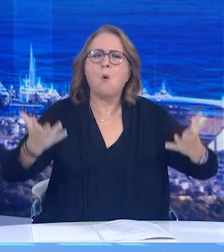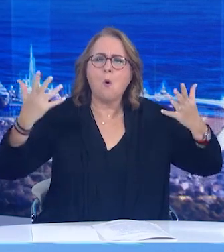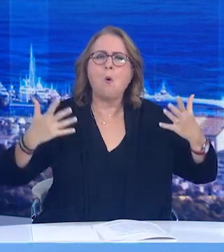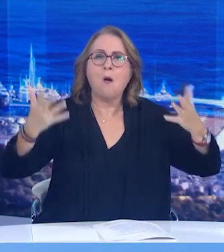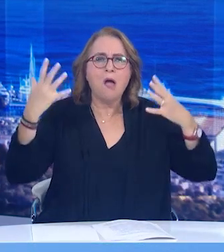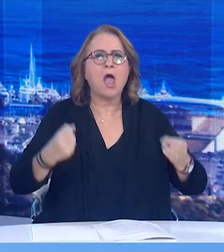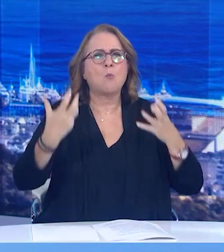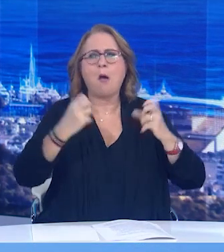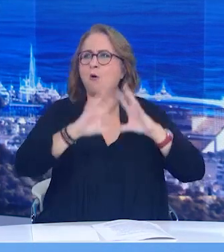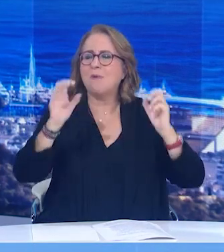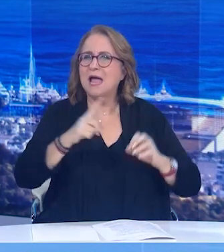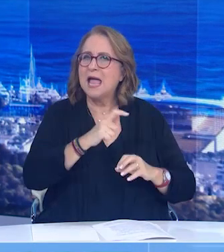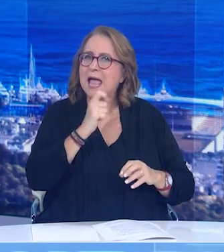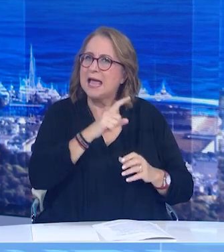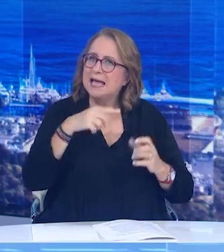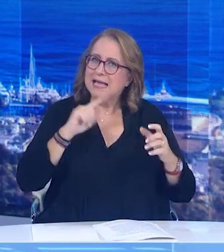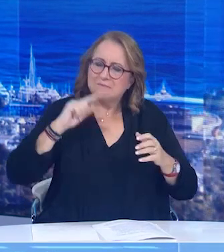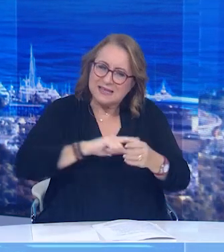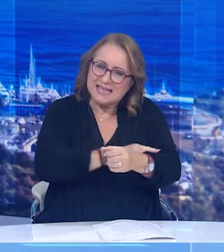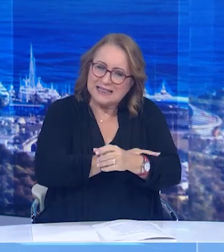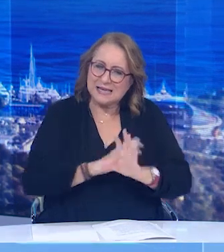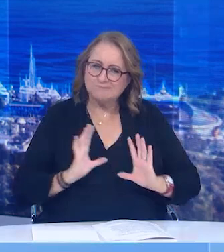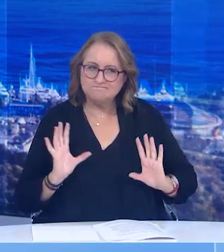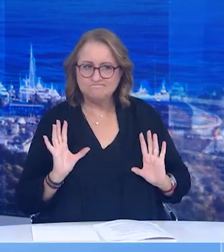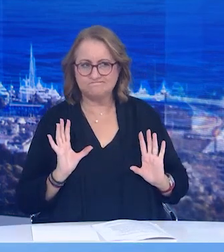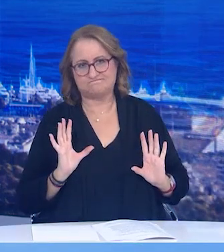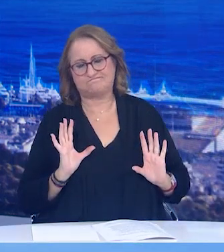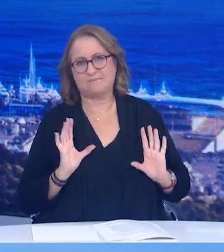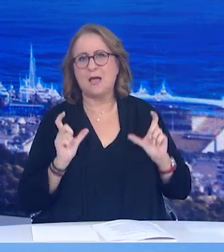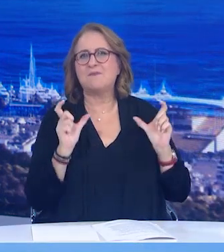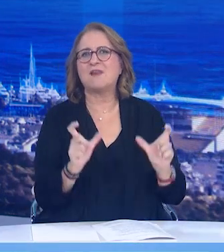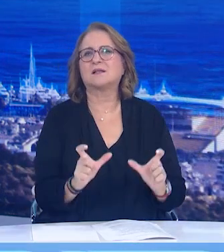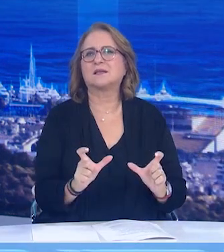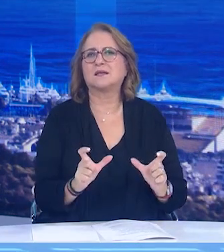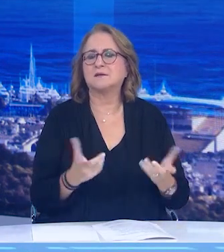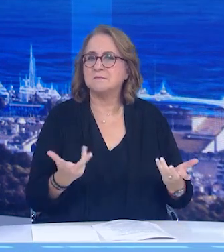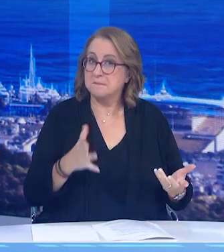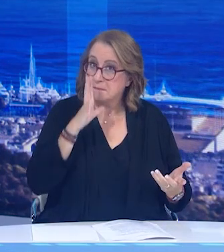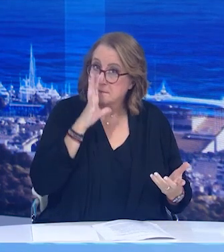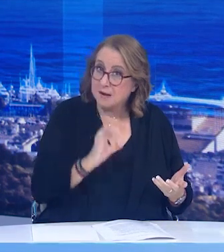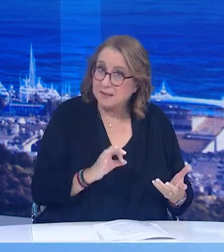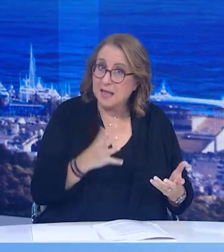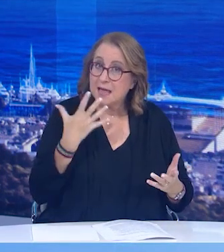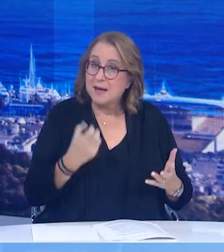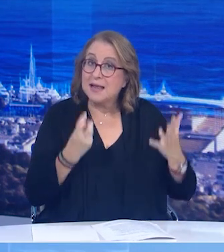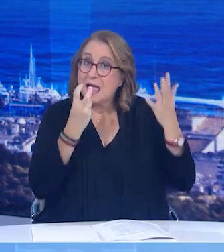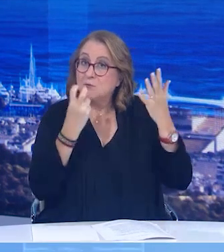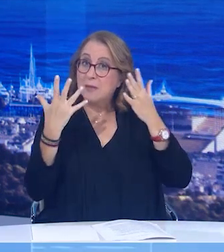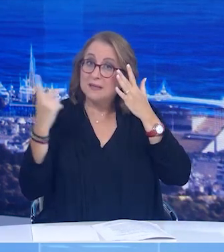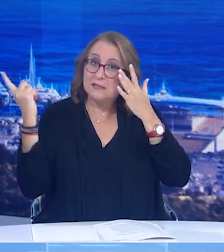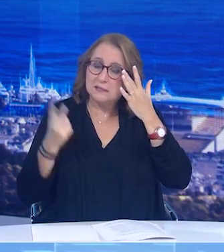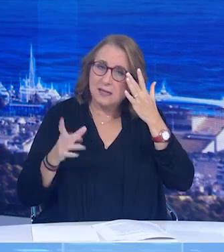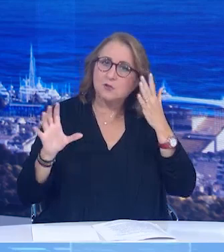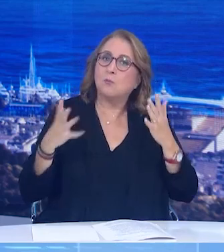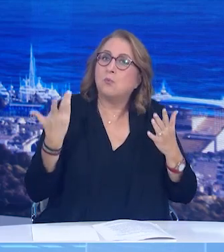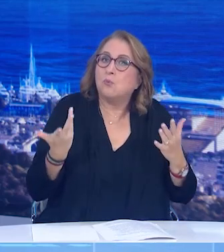Τι θα έλεγε η επιστήμη λοιπόν, υπάρχει ανοσία στο 75% του πληθυσμού? Ανέφερε ότι υπάρχει ένα μεγάλο ποσοστό που